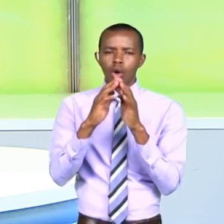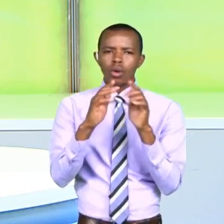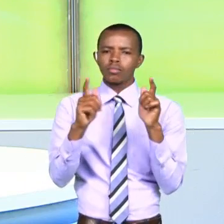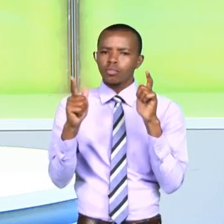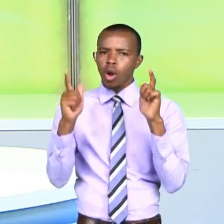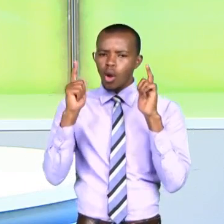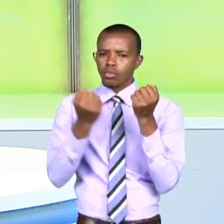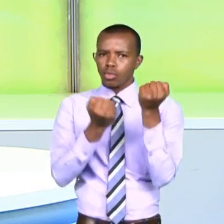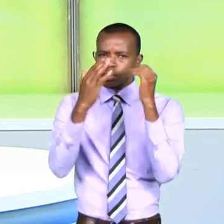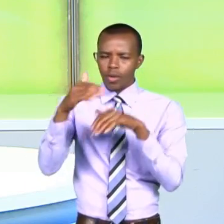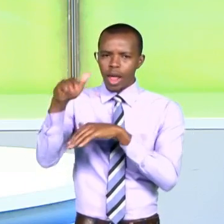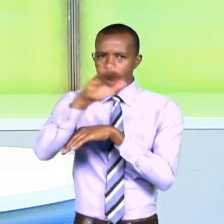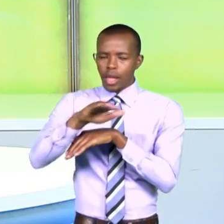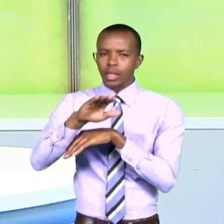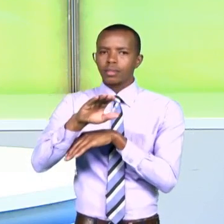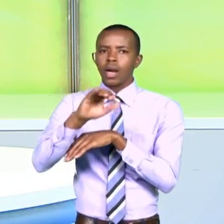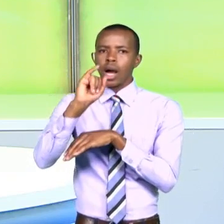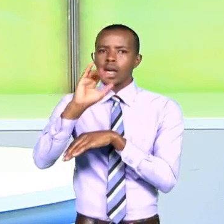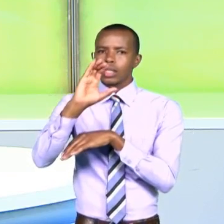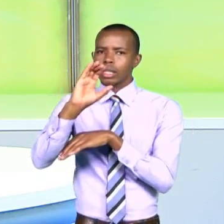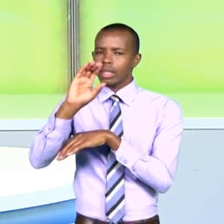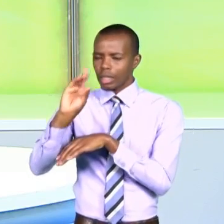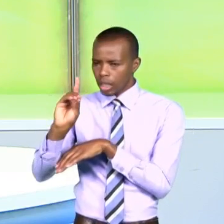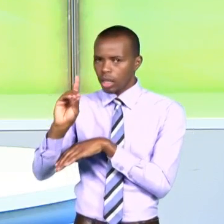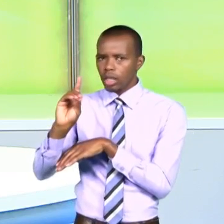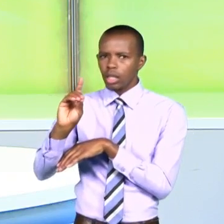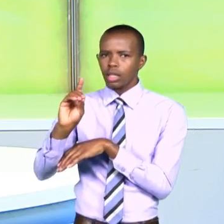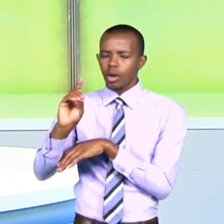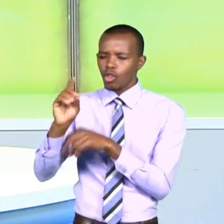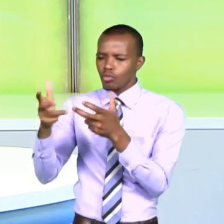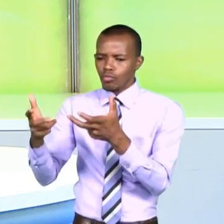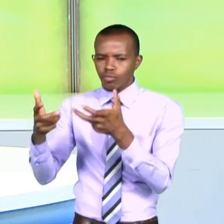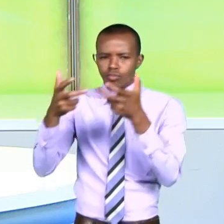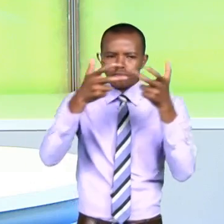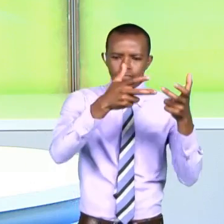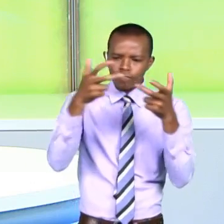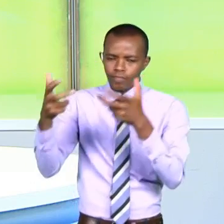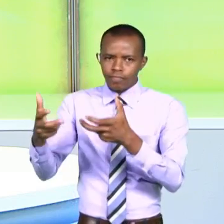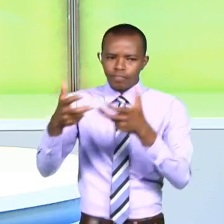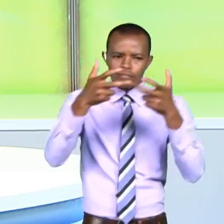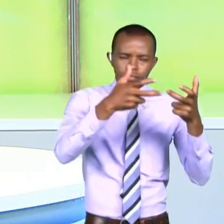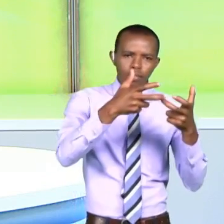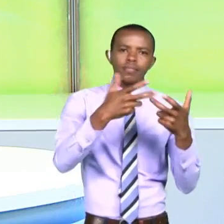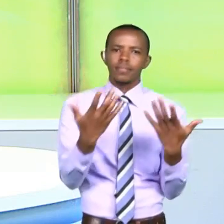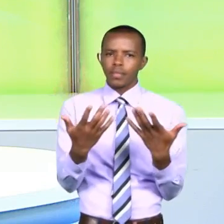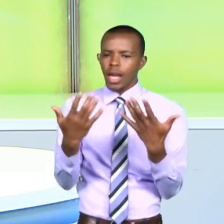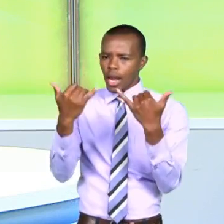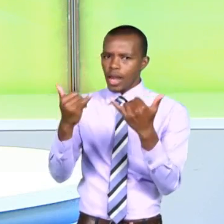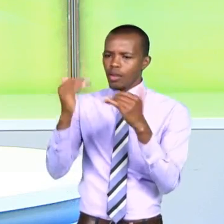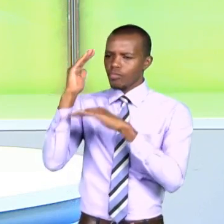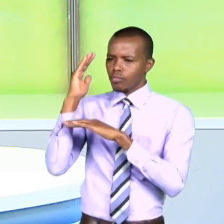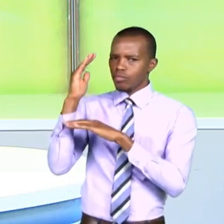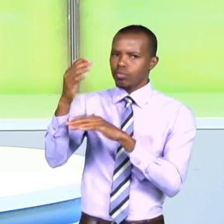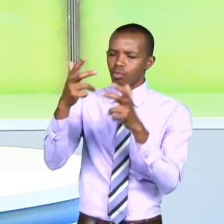hao eneo la ICD jijini Nairobi wanapopakua na kupakia shehena ya makontena. Moja kwa moja tuvuke huko